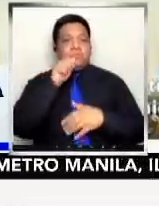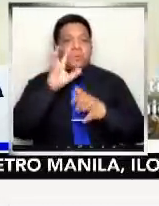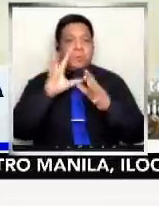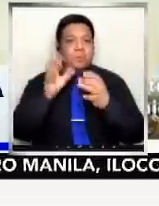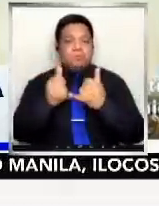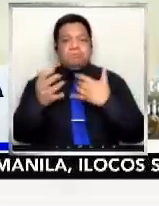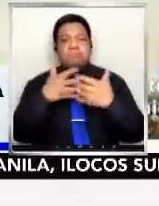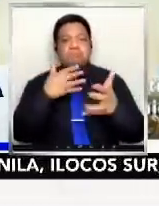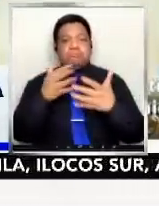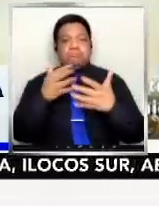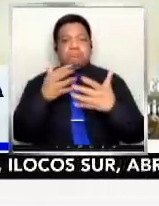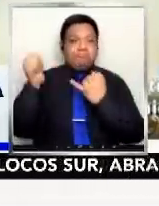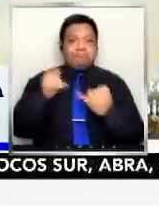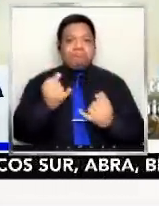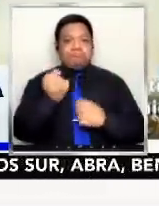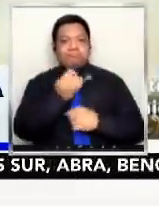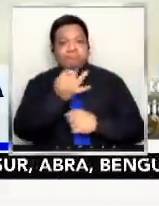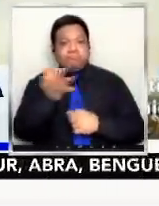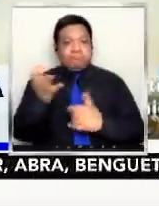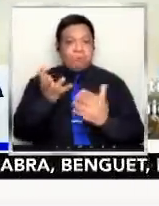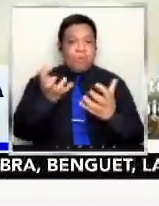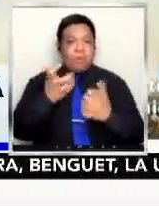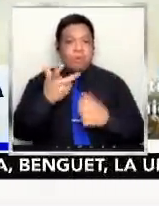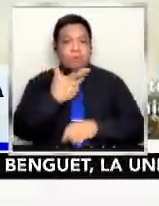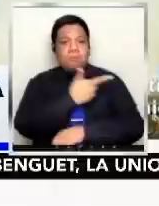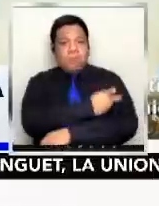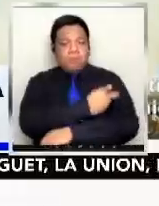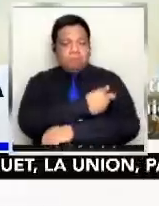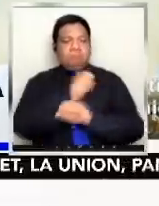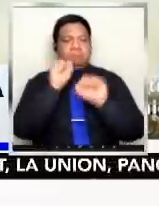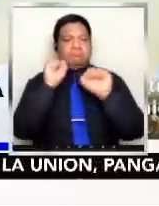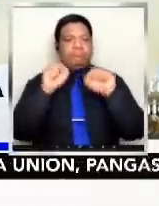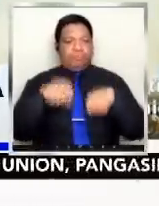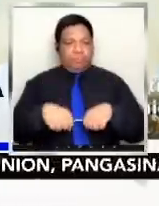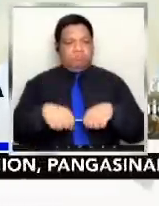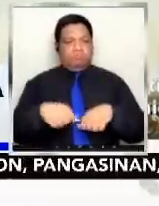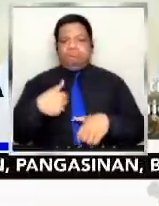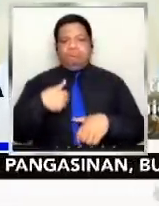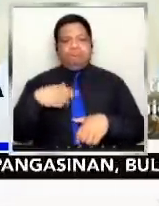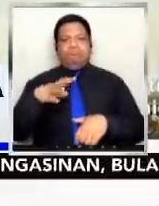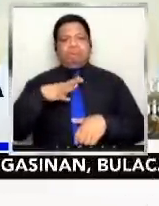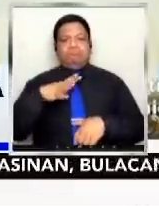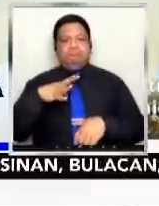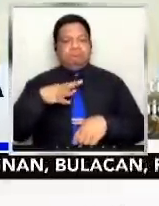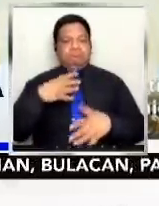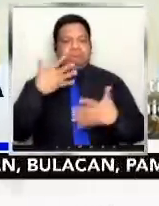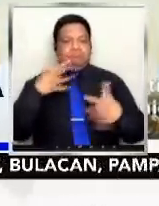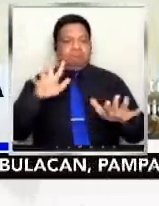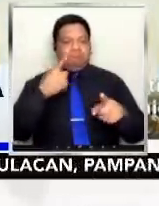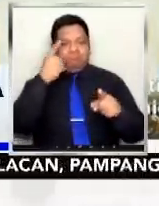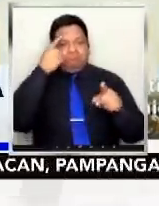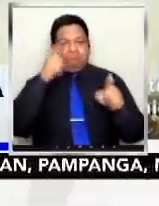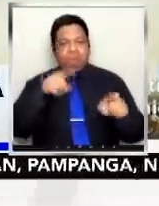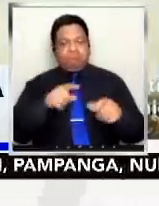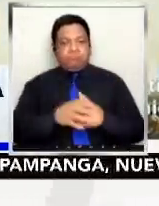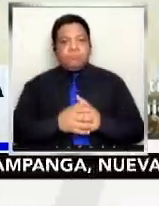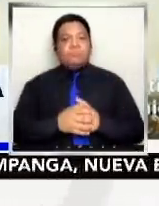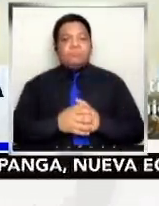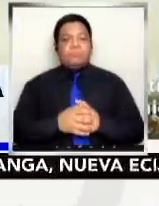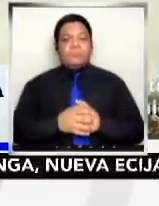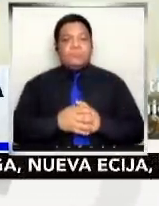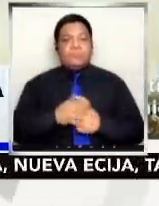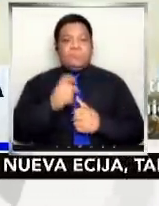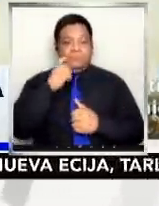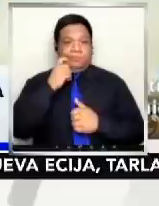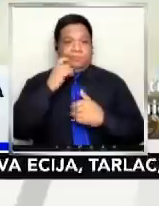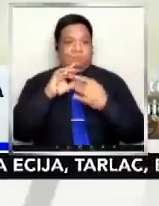magkano ilan ang gusto nilang ipasok, okay sa akin. Ito ang pahayag ni Pangulong Duterte patungkol sa mga pribadong